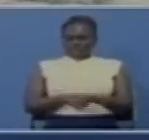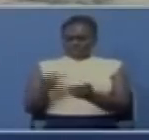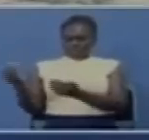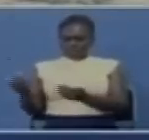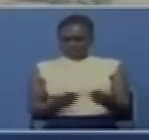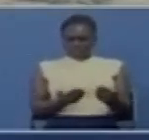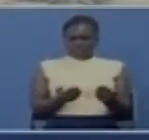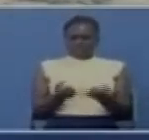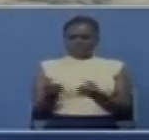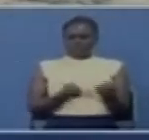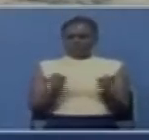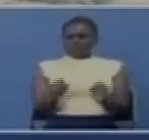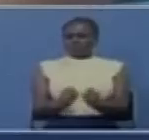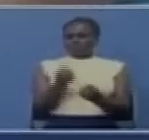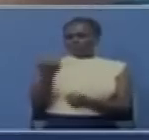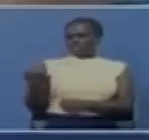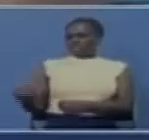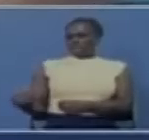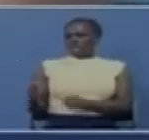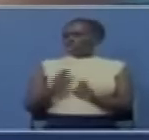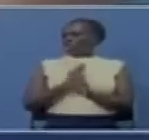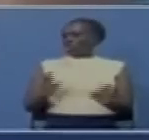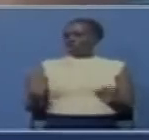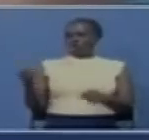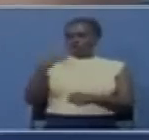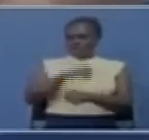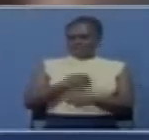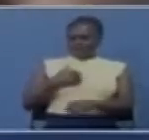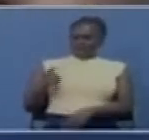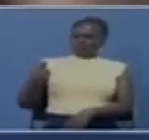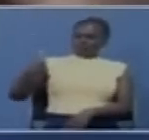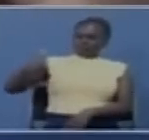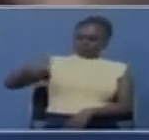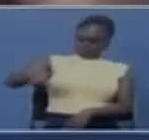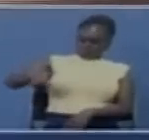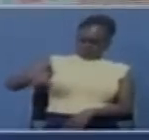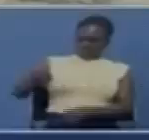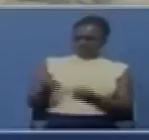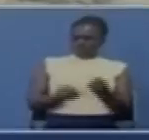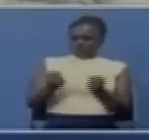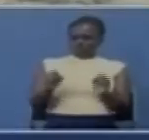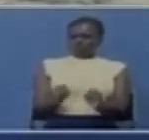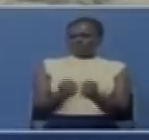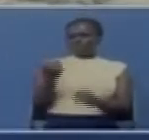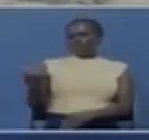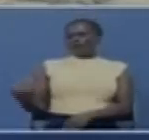kwenda kuokoa mtoto. Hakuna siku wako na mafuta ya kuweka kwa gari kwenda kuokoa